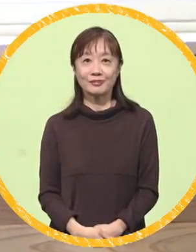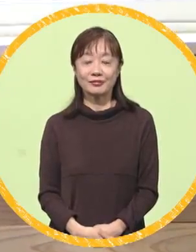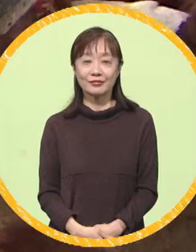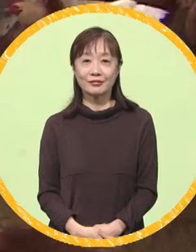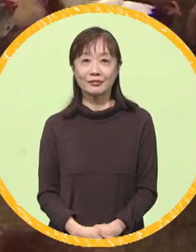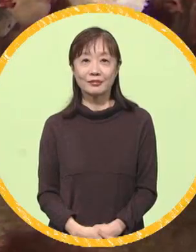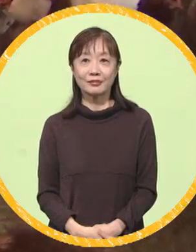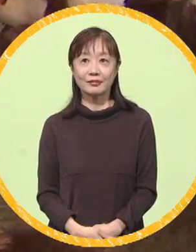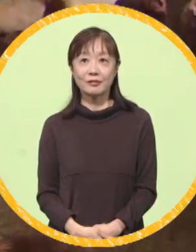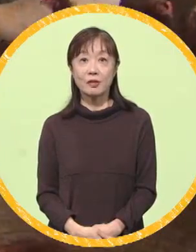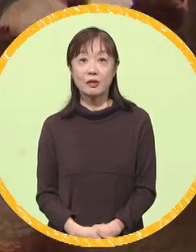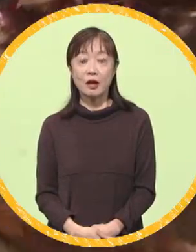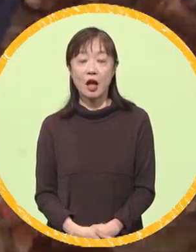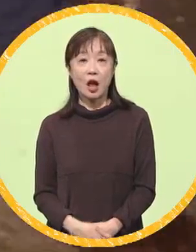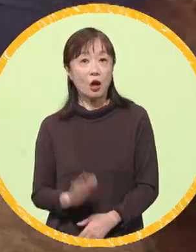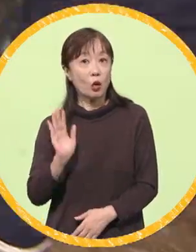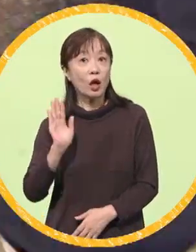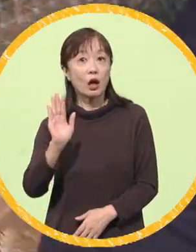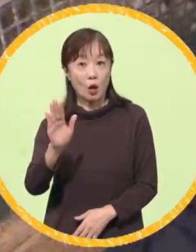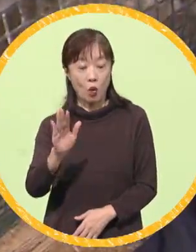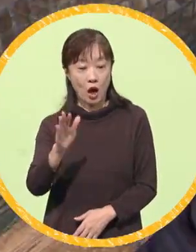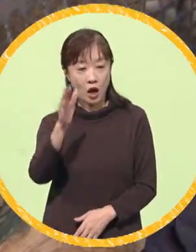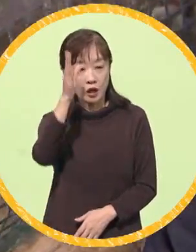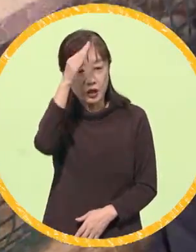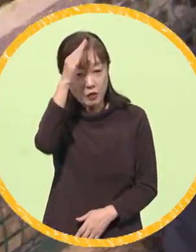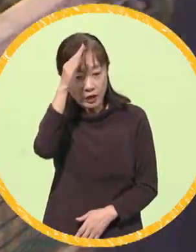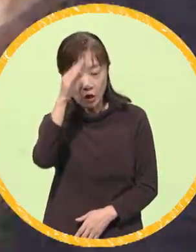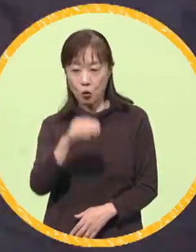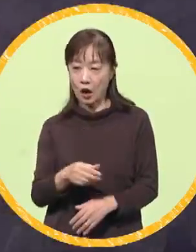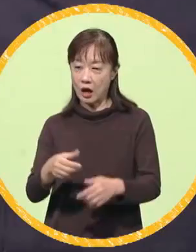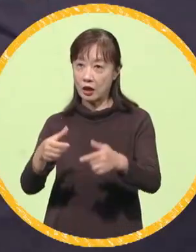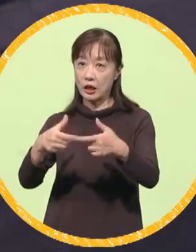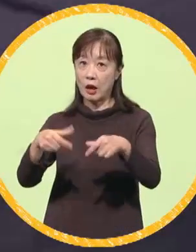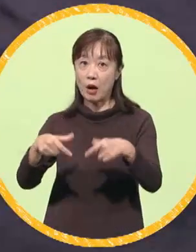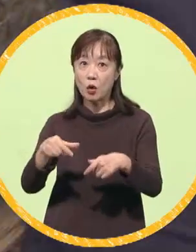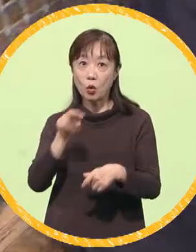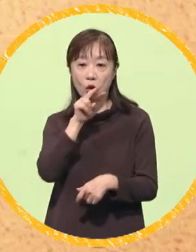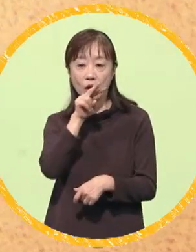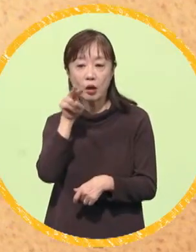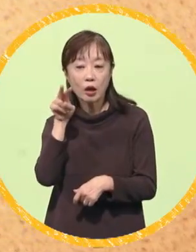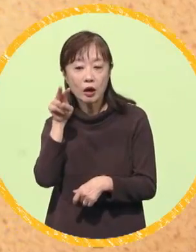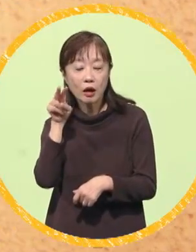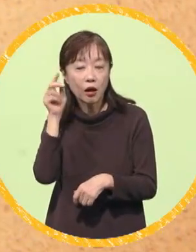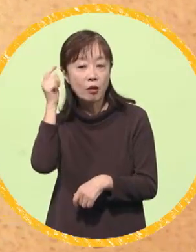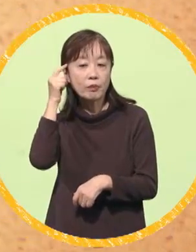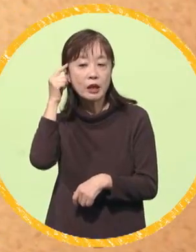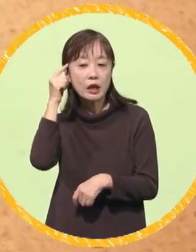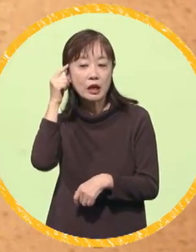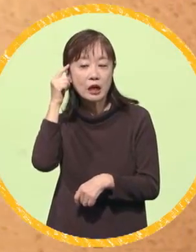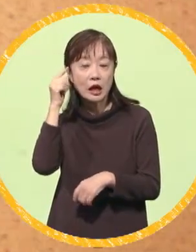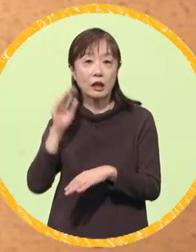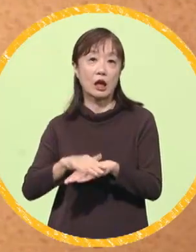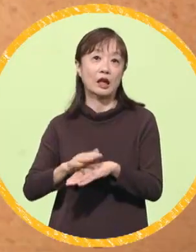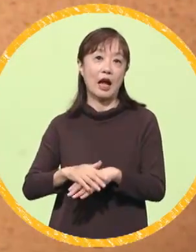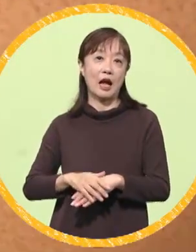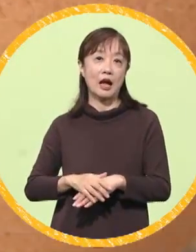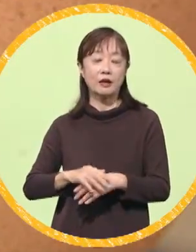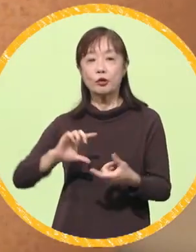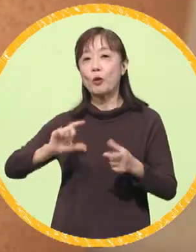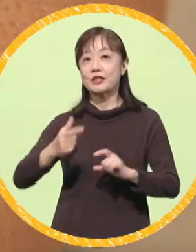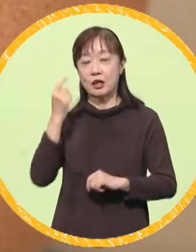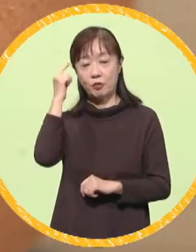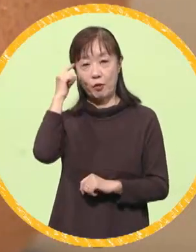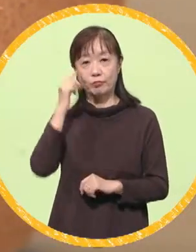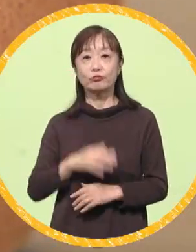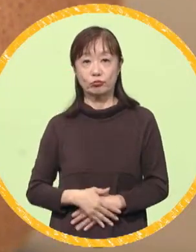うん、 いや、これからね、こう鶏に対する目線とか、うん、卵に対する目線多分変わっていくと思うんですよ。 いや、今日だけ